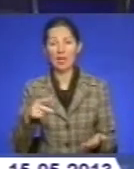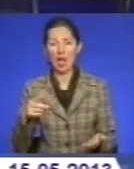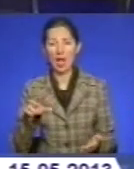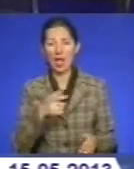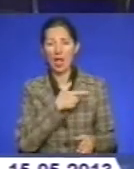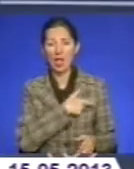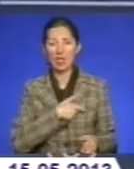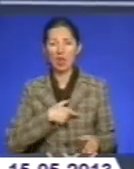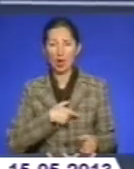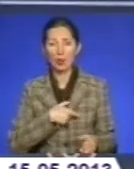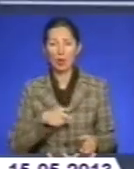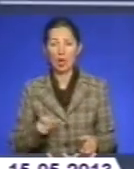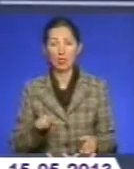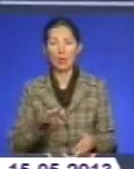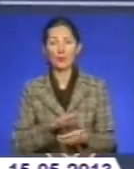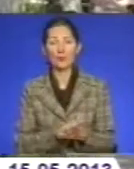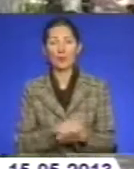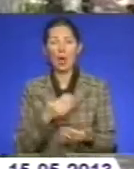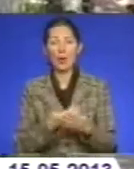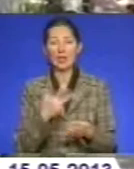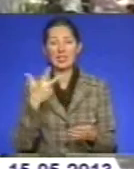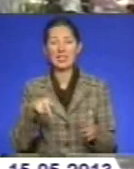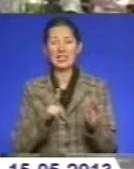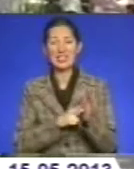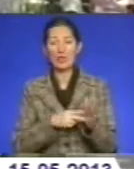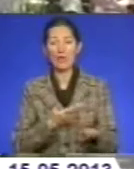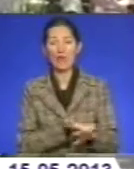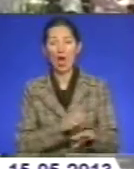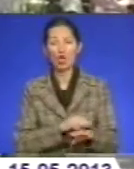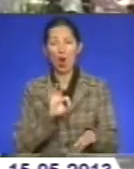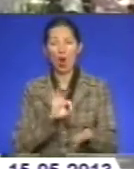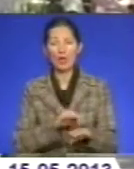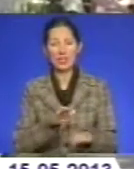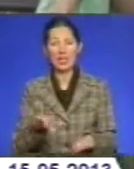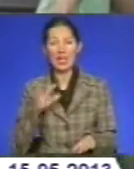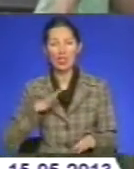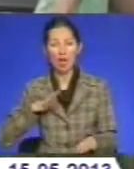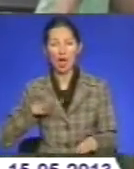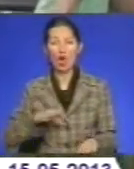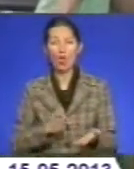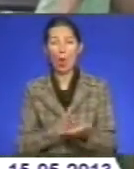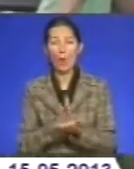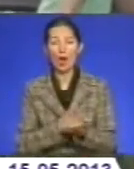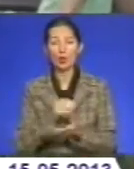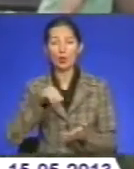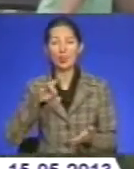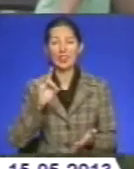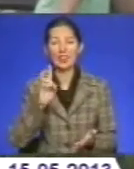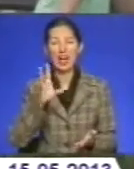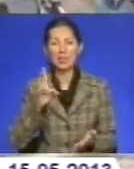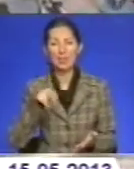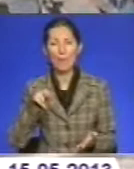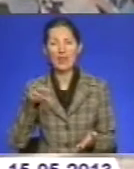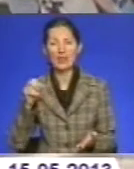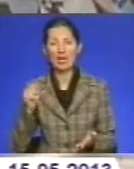парламент. Майже 37 важкохворих дітей чекають на операцію з трансплантації кісткового мозку. Наразі таку